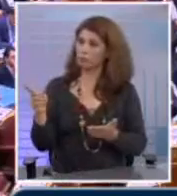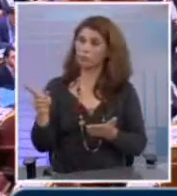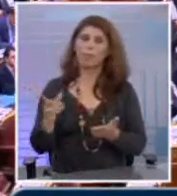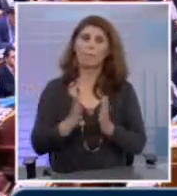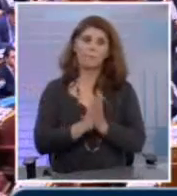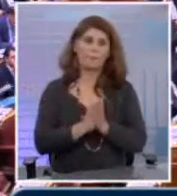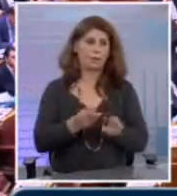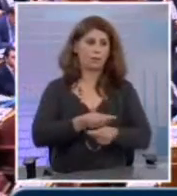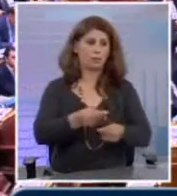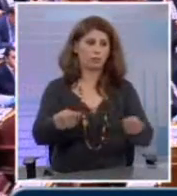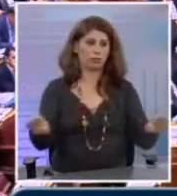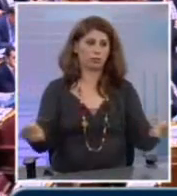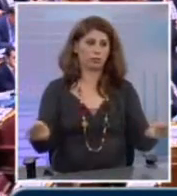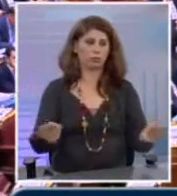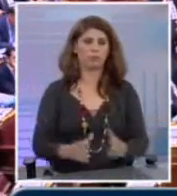διανεμηθούν στο σώμα.